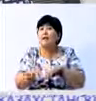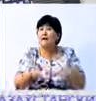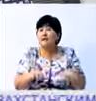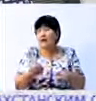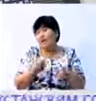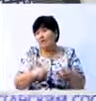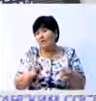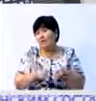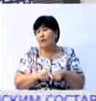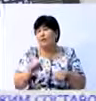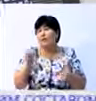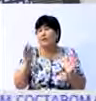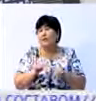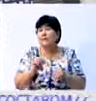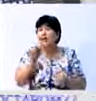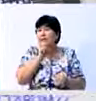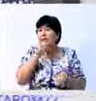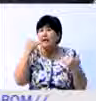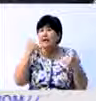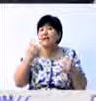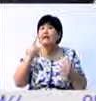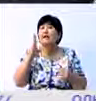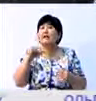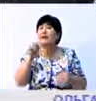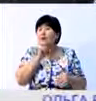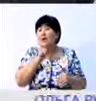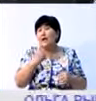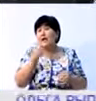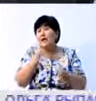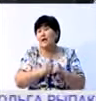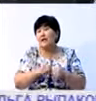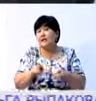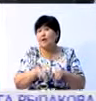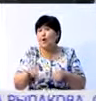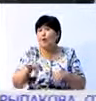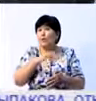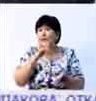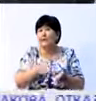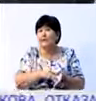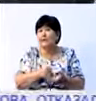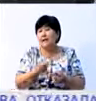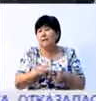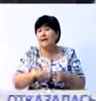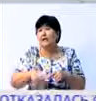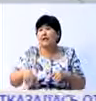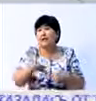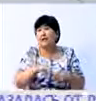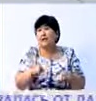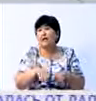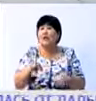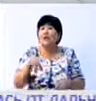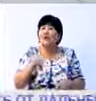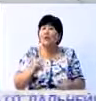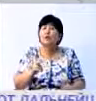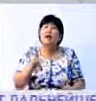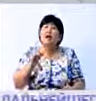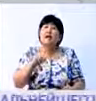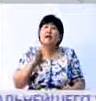заметно снизилось скотокрадство и квартирные кражи. Чаще всего преступления совершаются в областном центре. В разрезе районов лидируют Жанакурганский, Казалинский